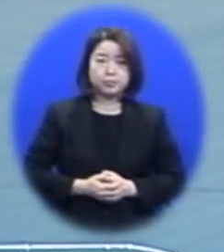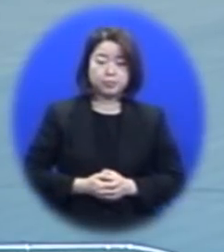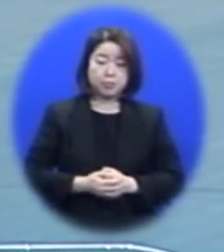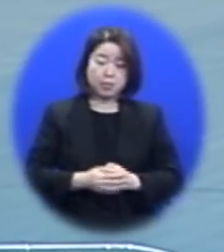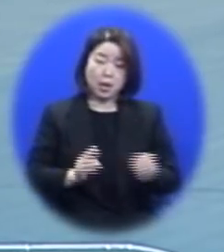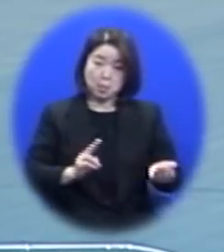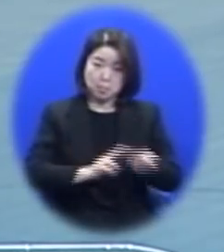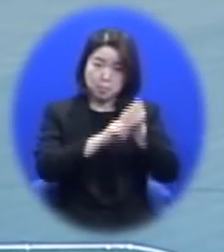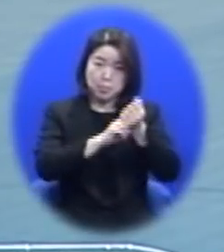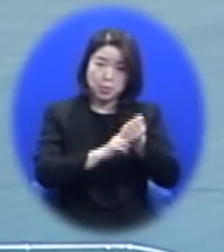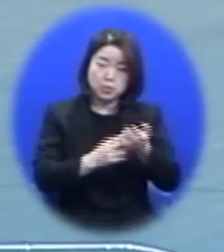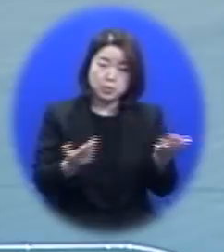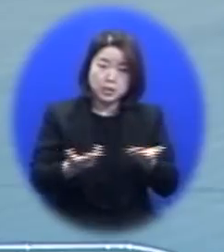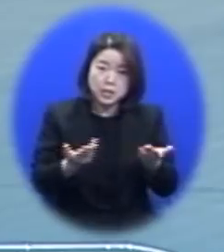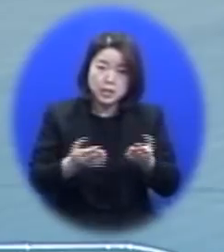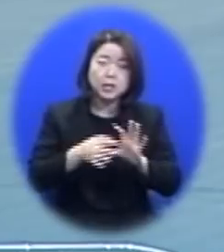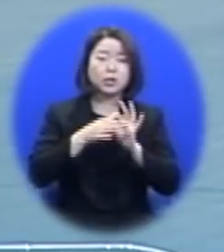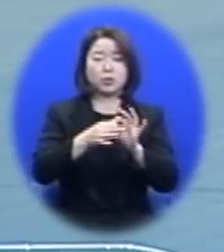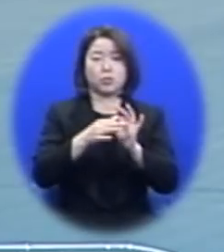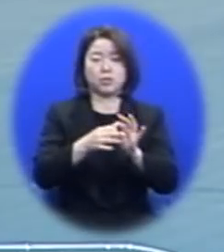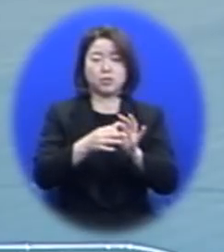표적과 기사를 통해서